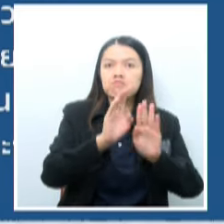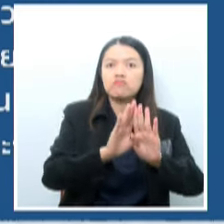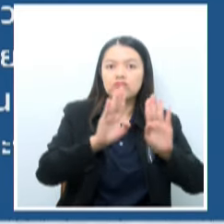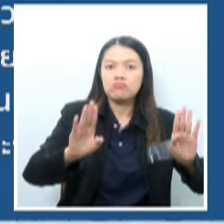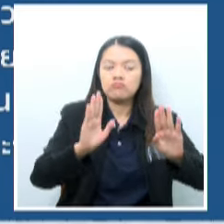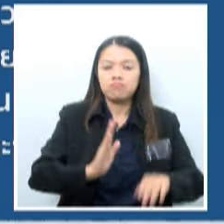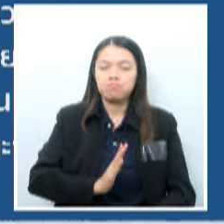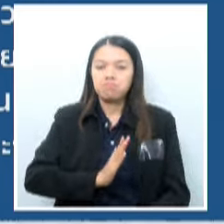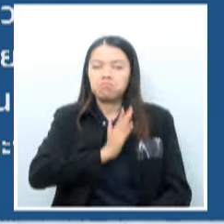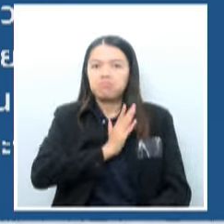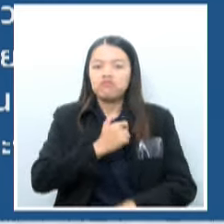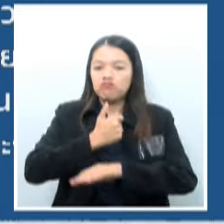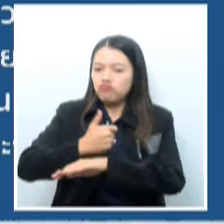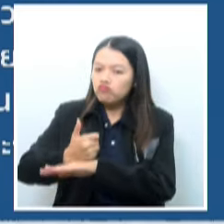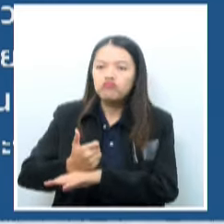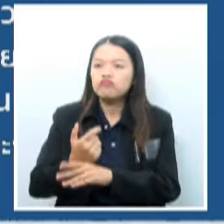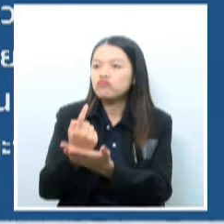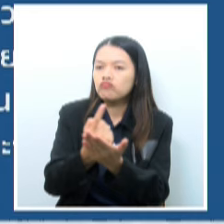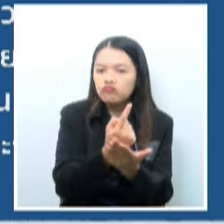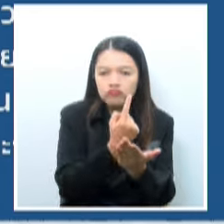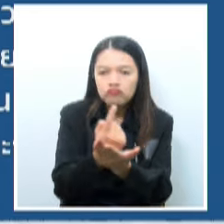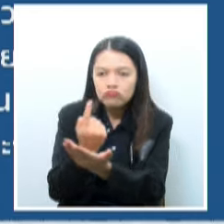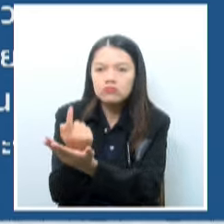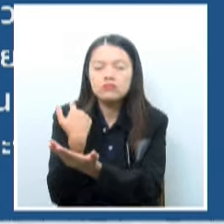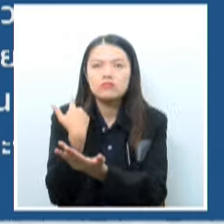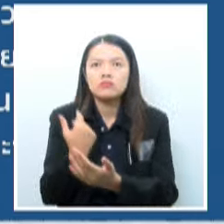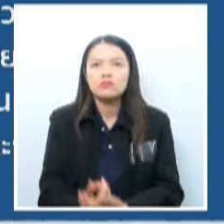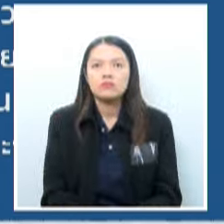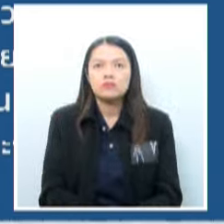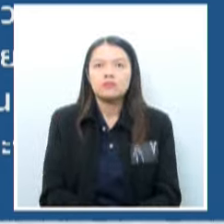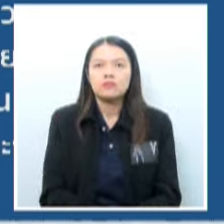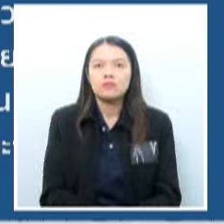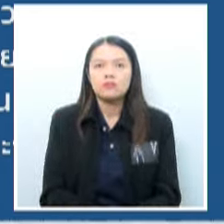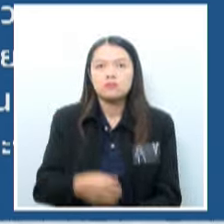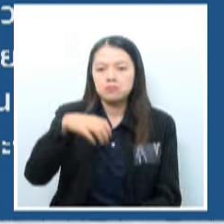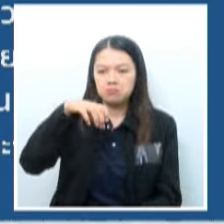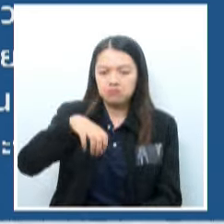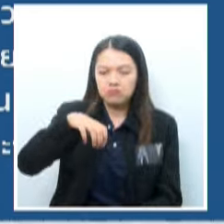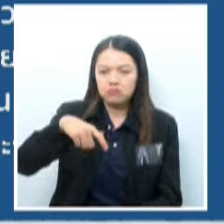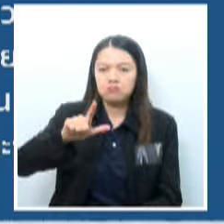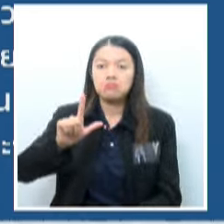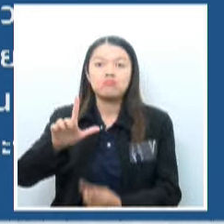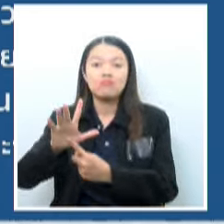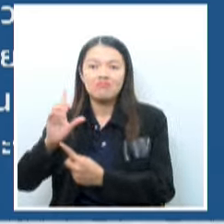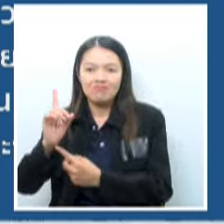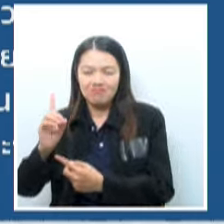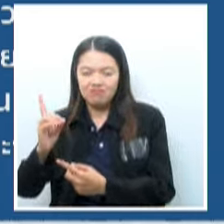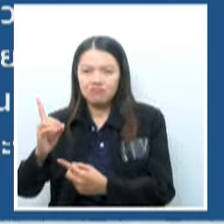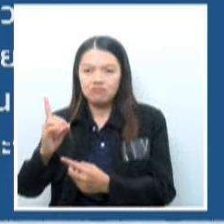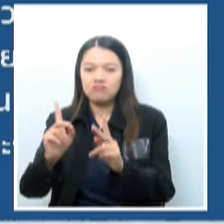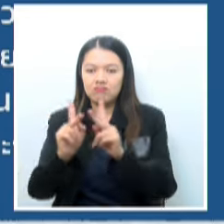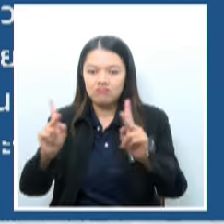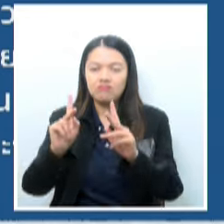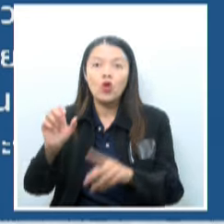ผู้ทรงคุณวุฒิผู้บริหารผู้แทนจากหน่วยงานที่เกี่ยวข้องอาทิสำนักงานปลัดกระทรวงศึกษาธิการสำนักงานคณะกรรมการการอ